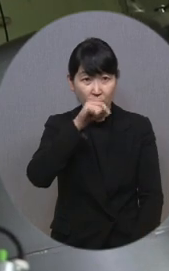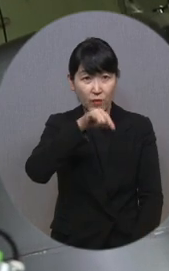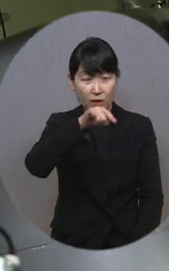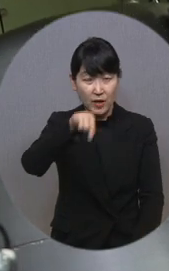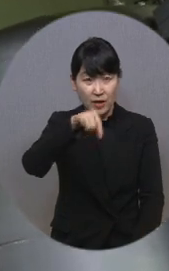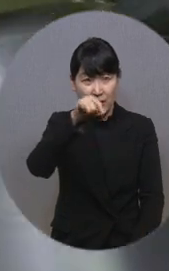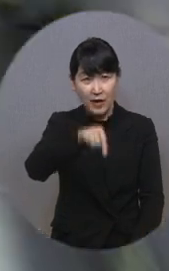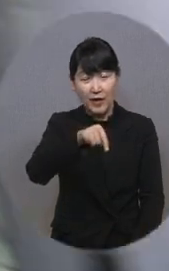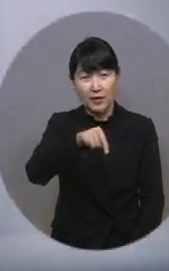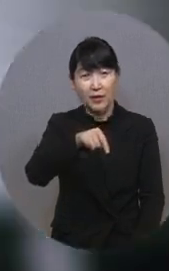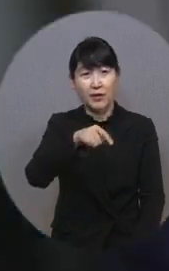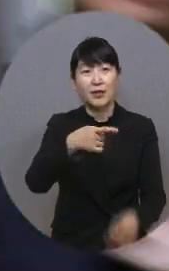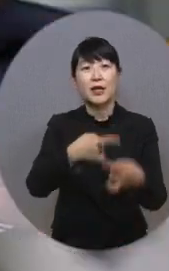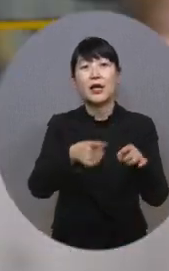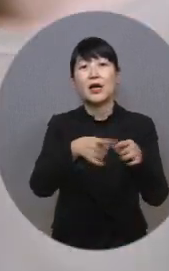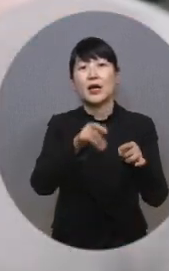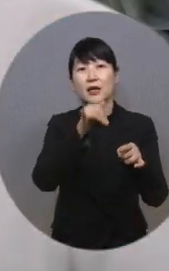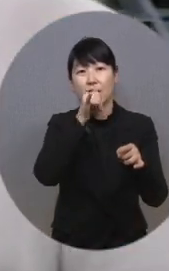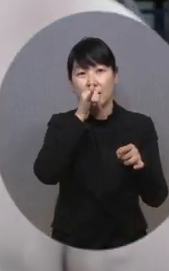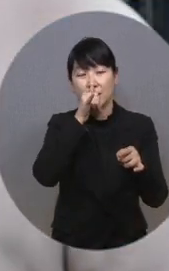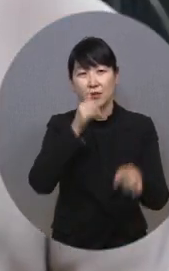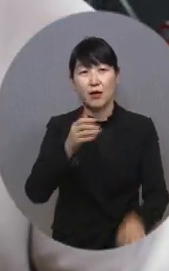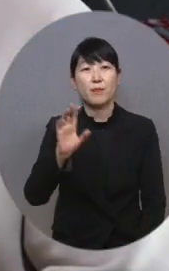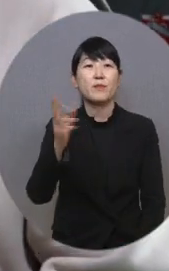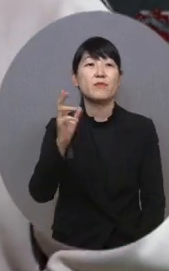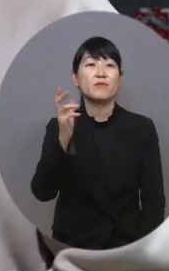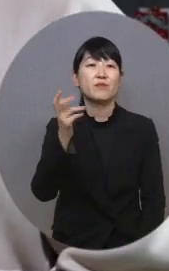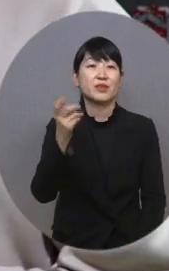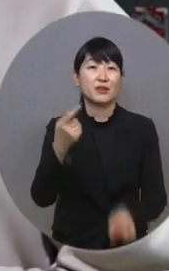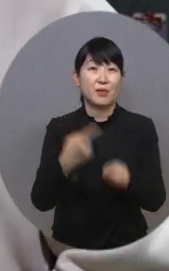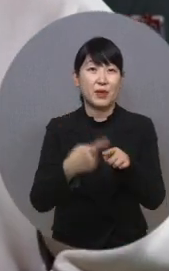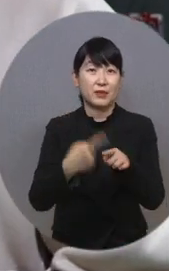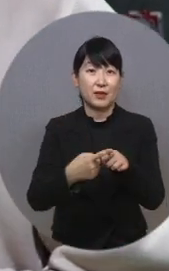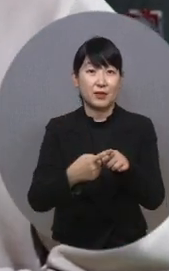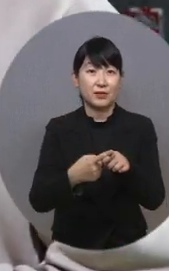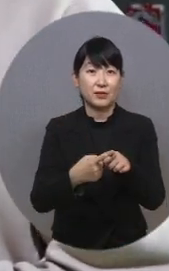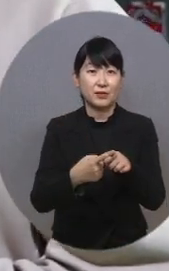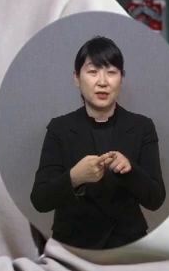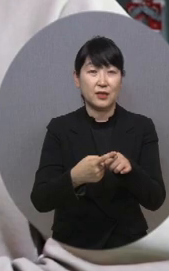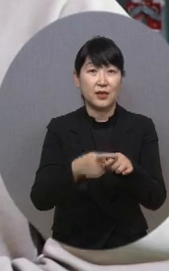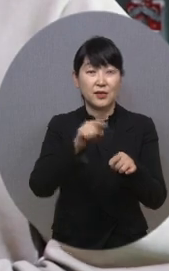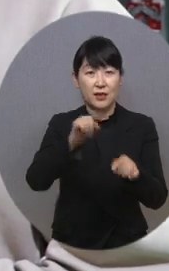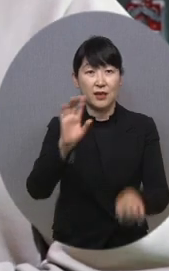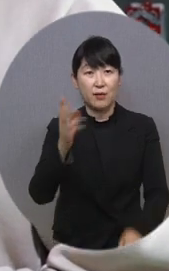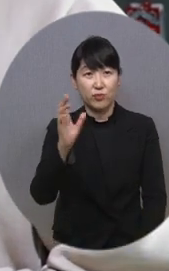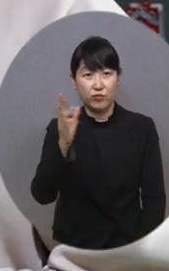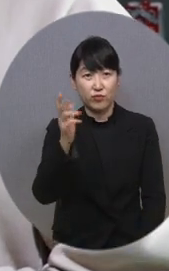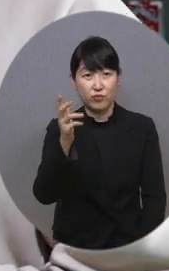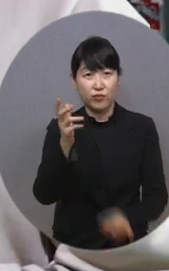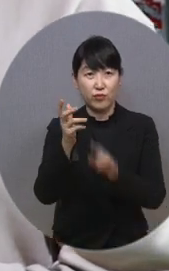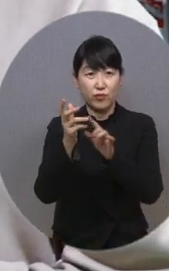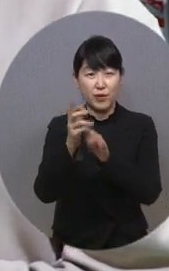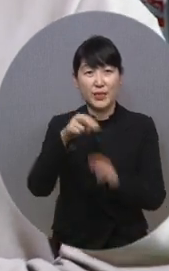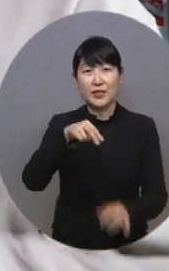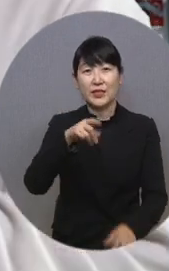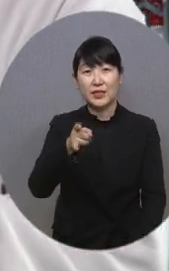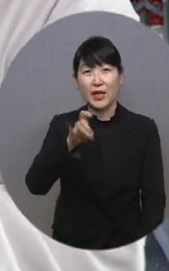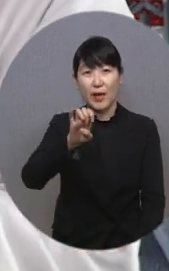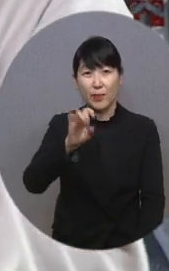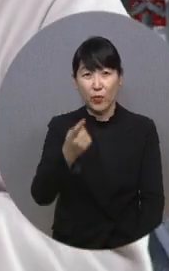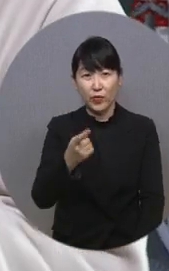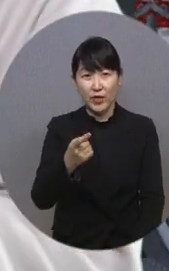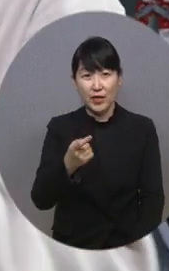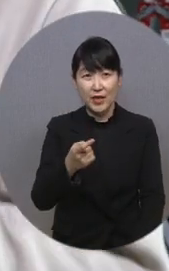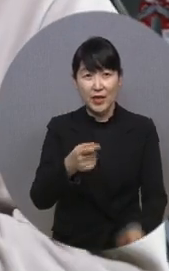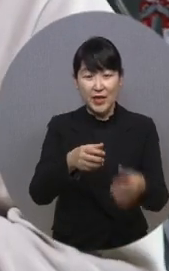칼날이 있습니다. 네. 우리 가정에서는 믹서기처럼. 아, 이걸 갈아버려요. 아~ 네, 갈면은 이 세포들이 다 떨어져 나가지 않습니까? 아,